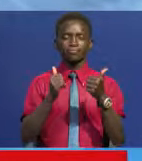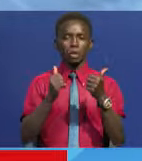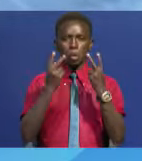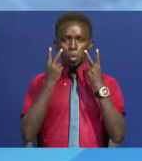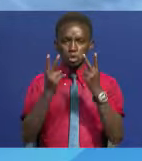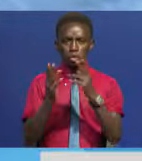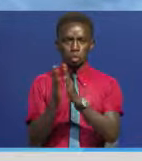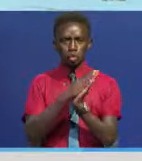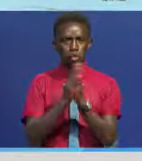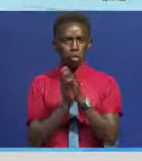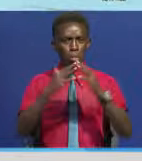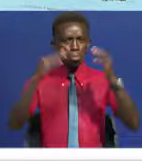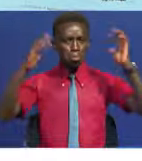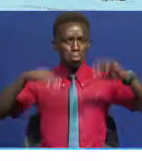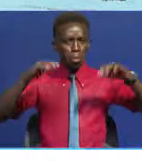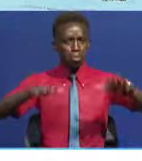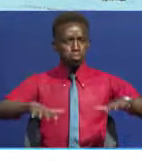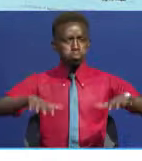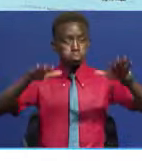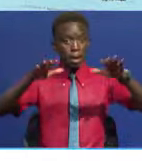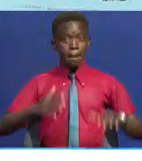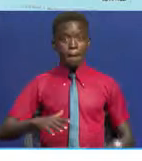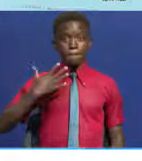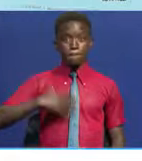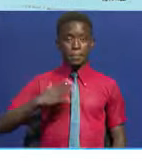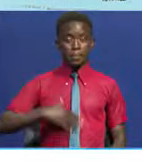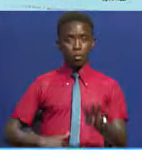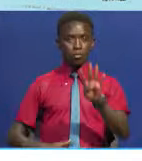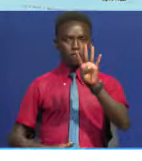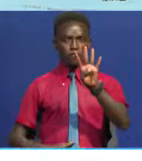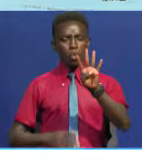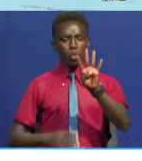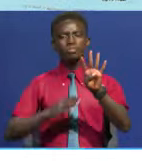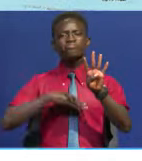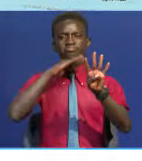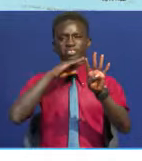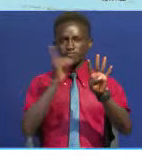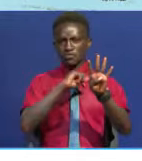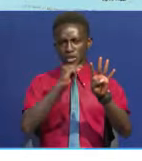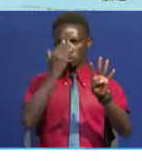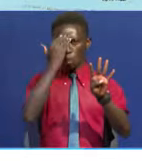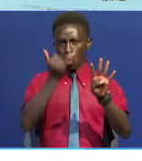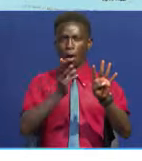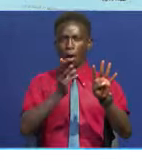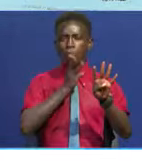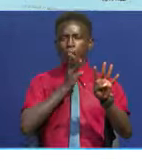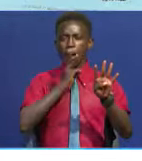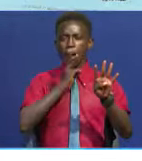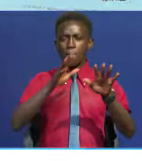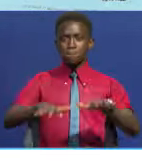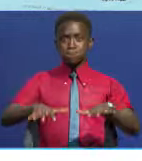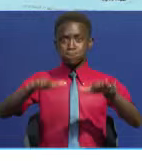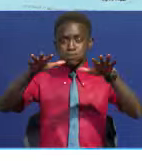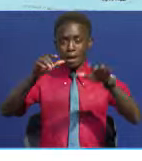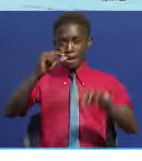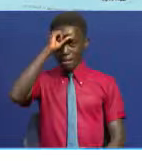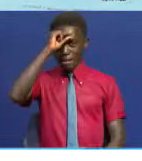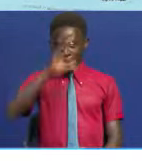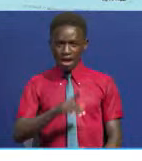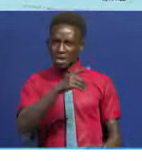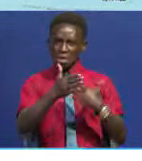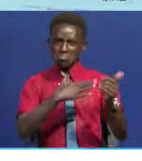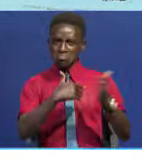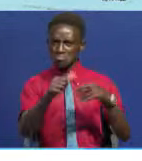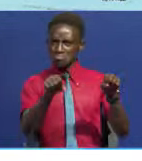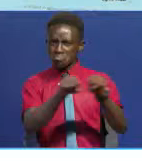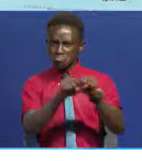wanne wamefariki kufuatia mafuriko katika kaunti ya Nairobi. Kulingana na gavana wa kaunti hii Johnson Sakaja, juhudi za kuwatafuta